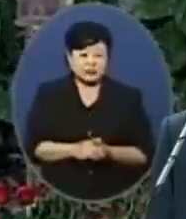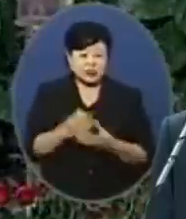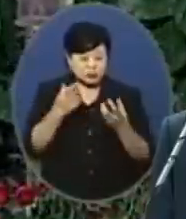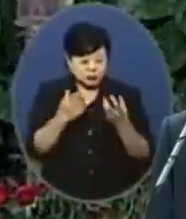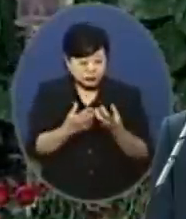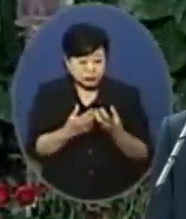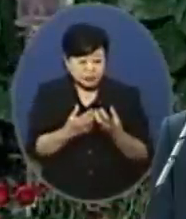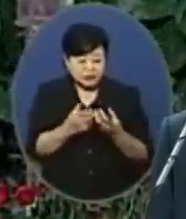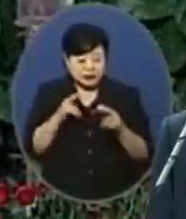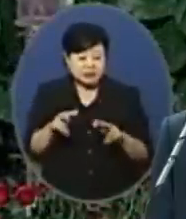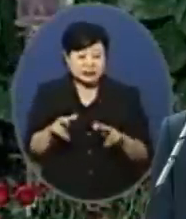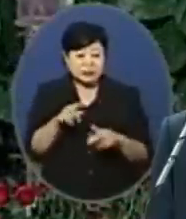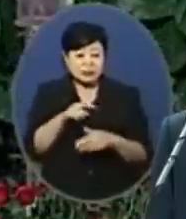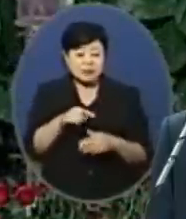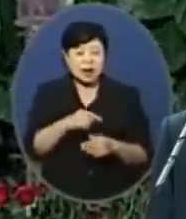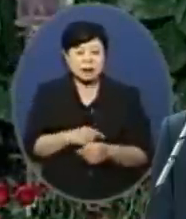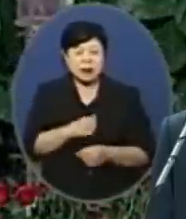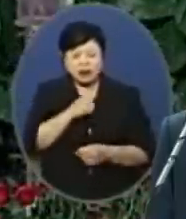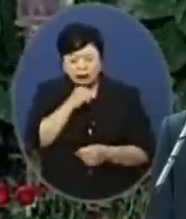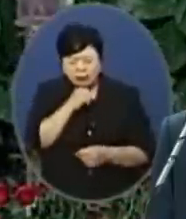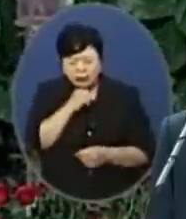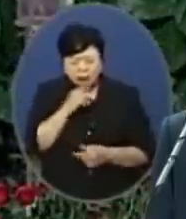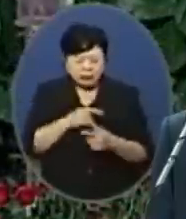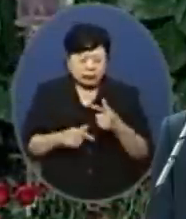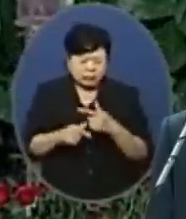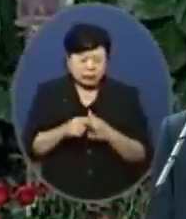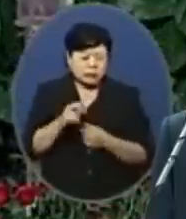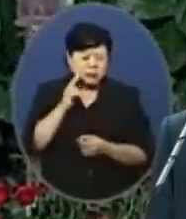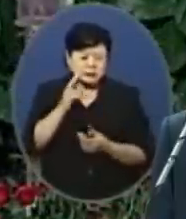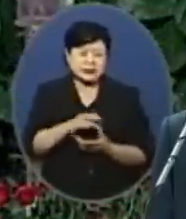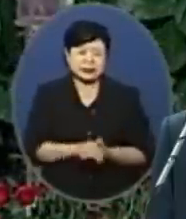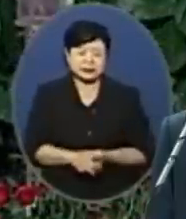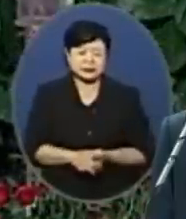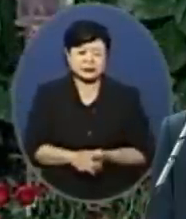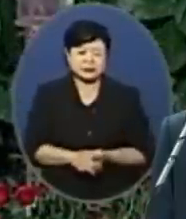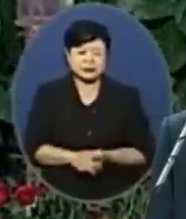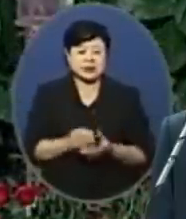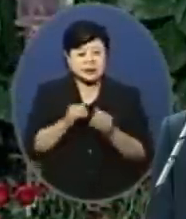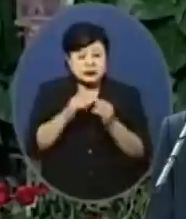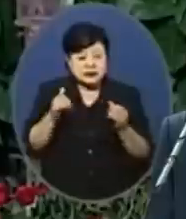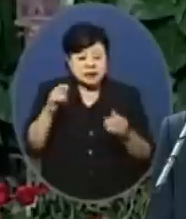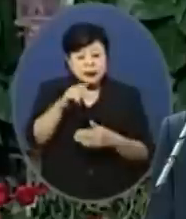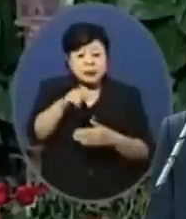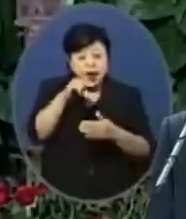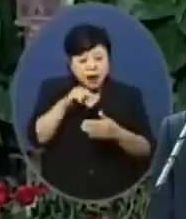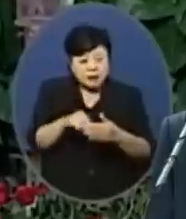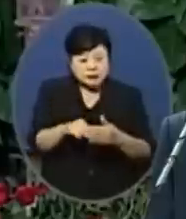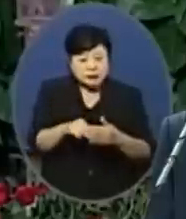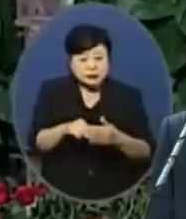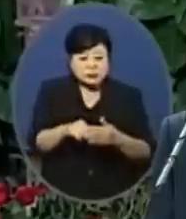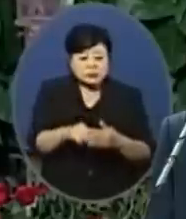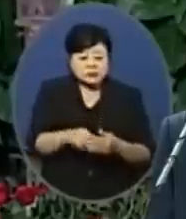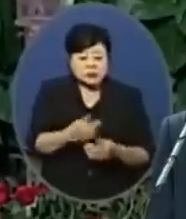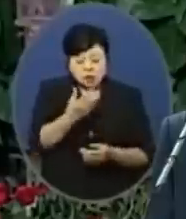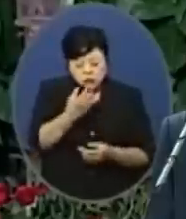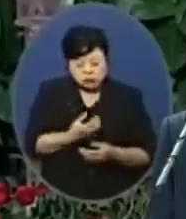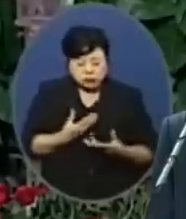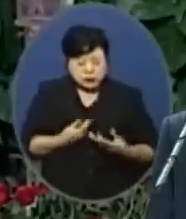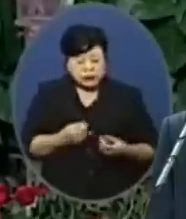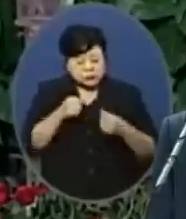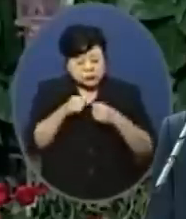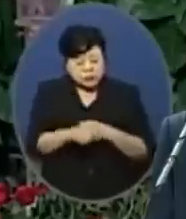풍요로워졌지만 마음의 빈곤은 더욱 많아지고 있는 것입니다. 사람들의 마음이 우울하고